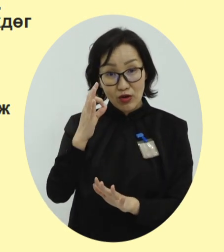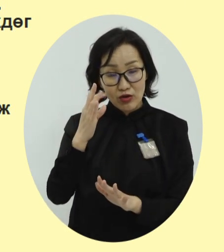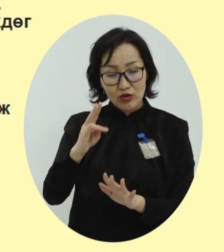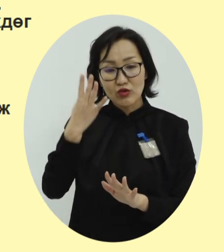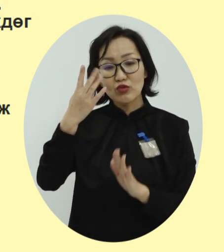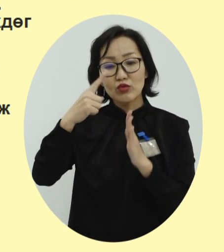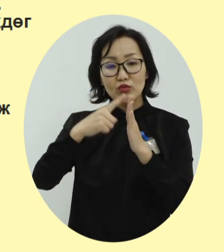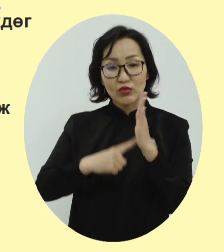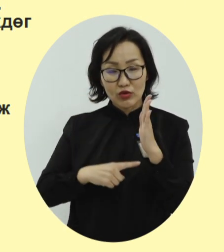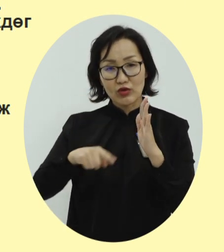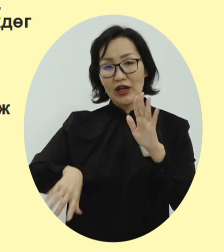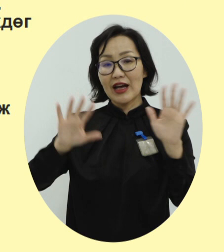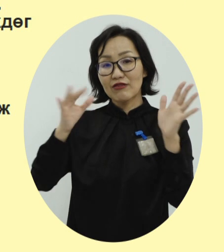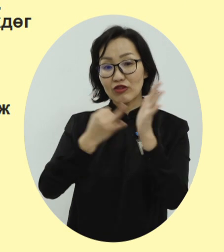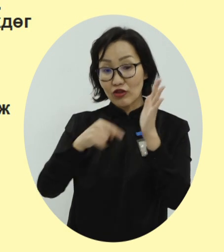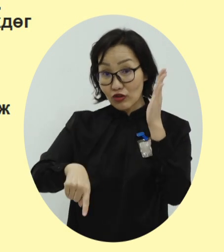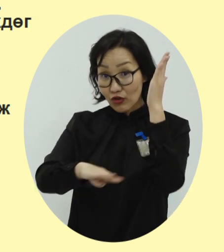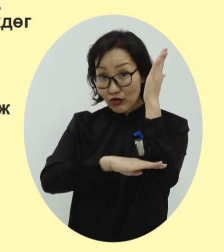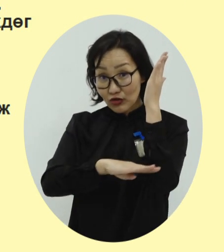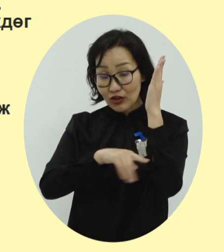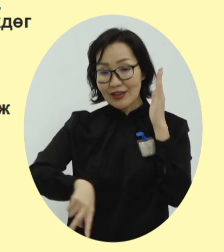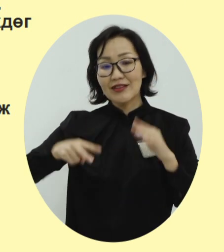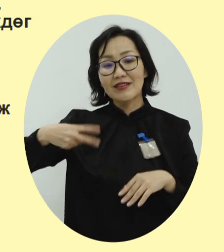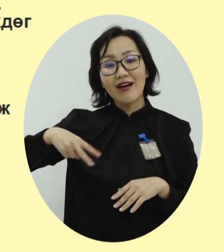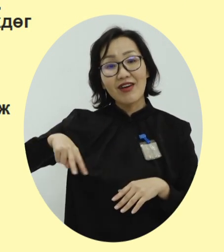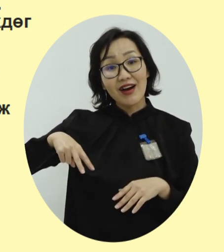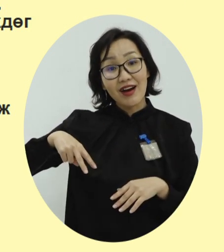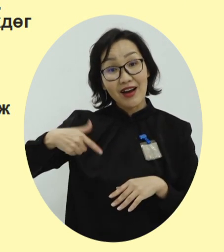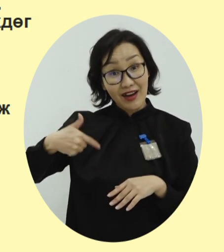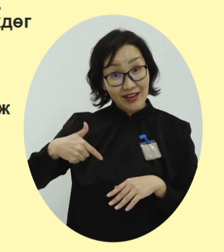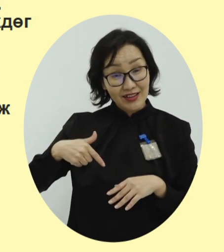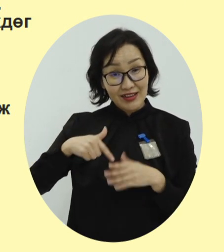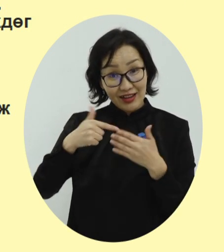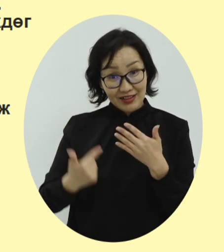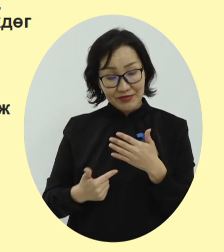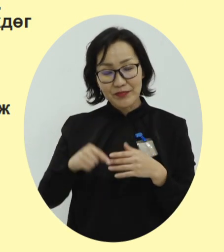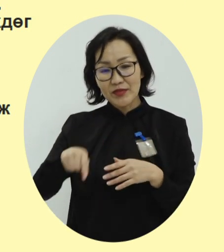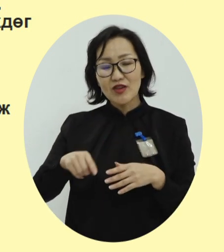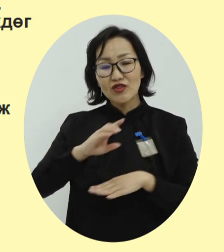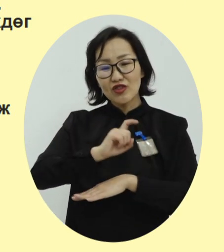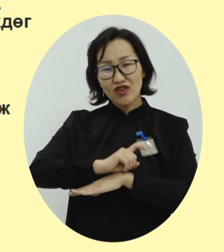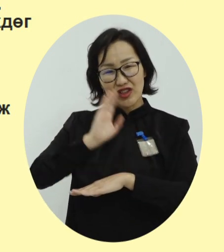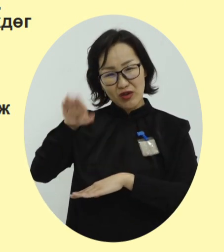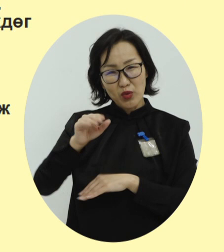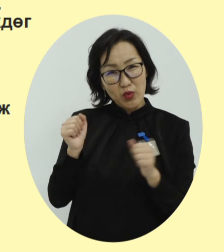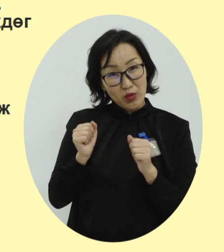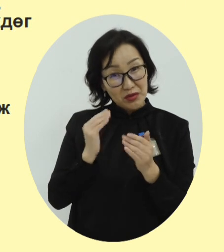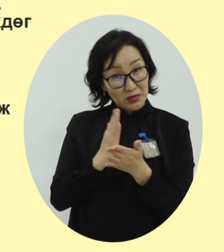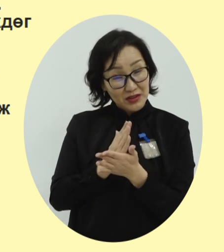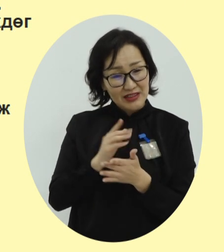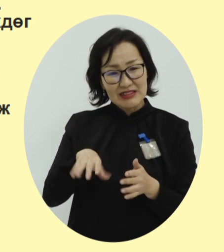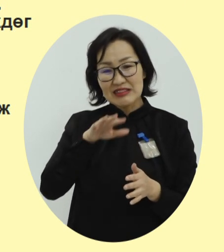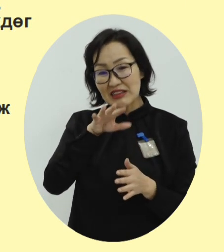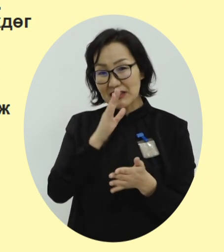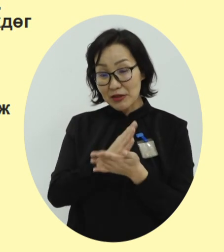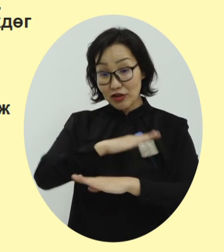2013 оны 4-р сарын 17-ны өдөр 5 гариг. Өглөө хичээлдээ явхад хүйтэн салхитай